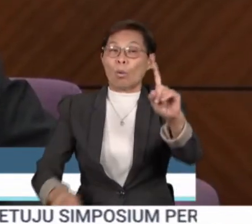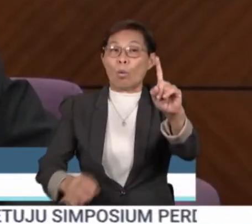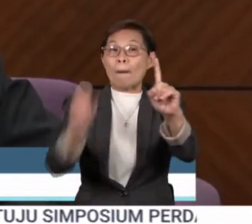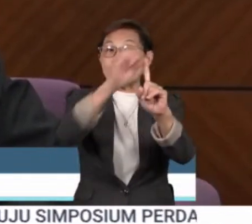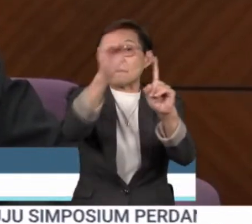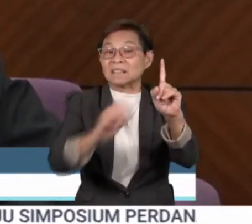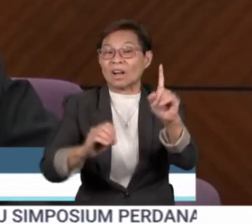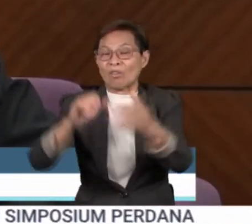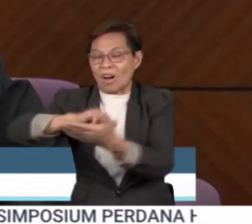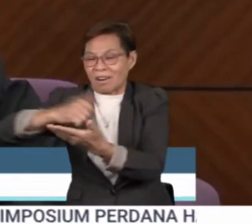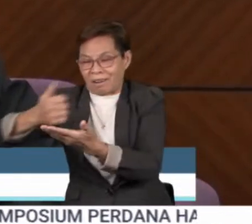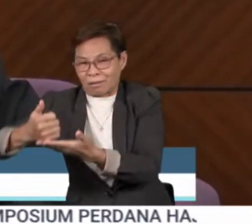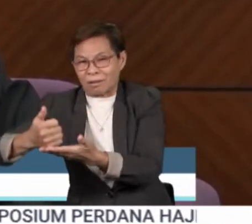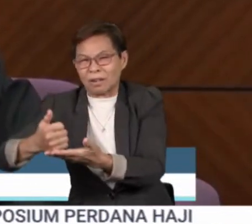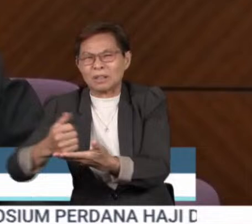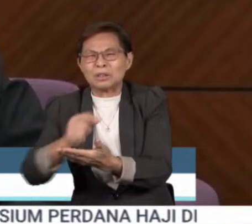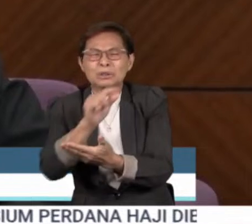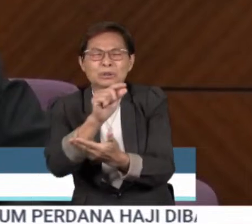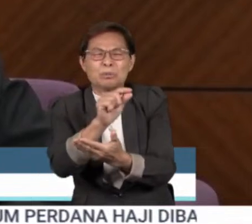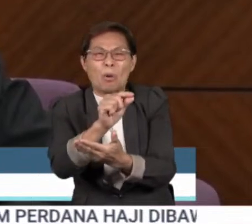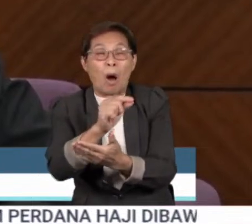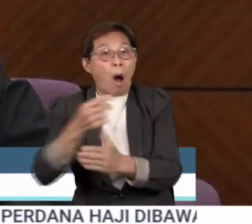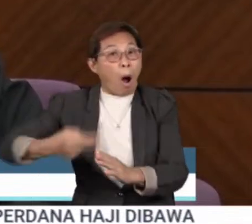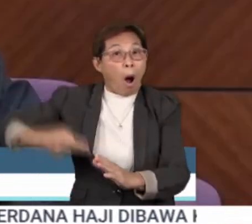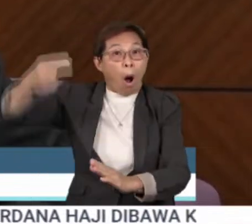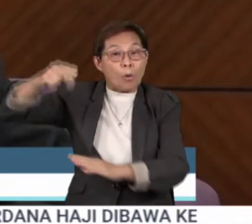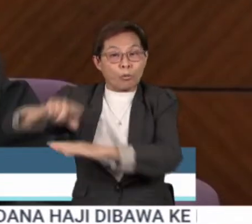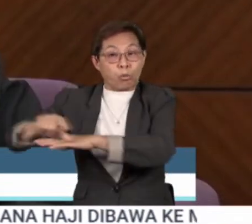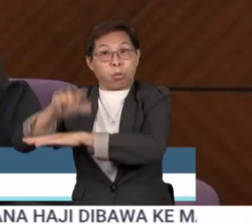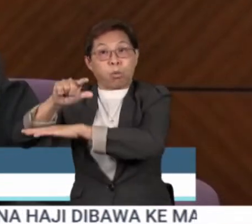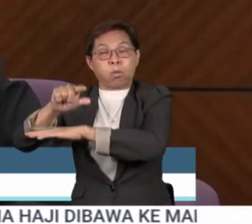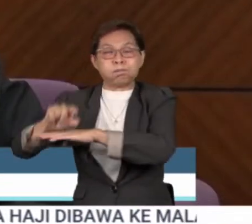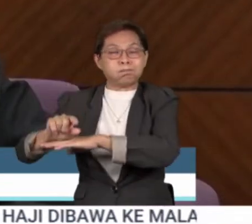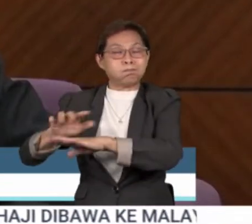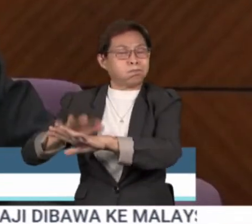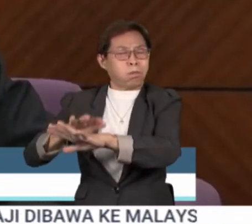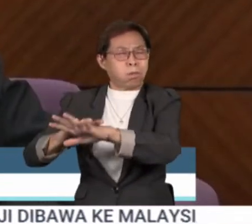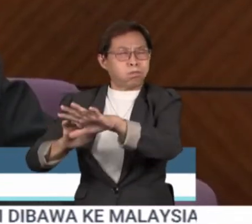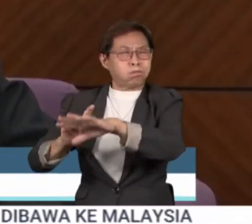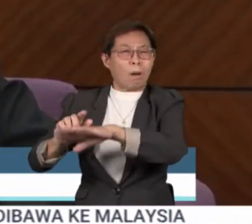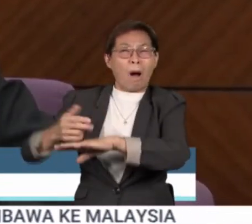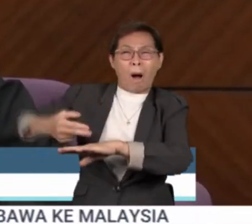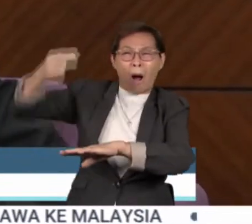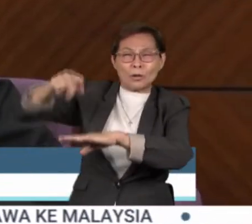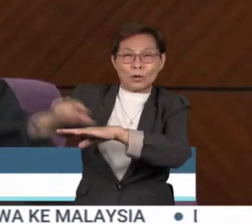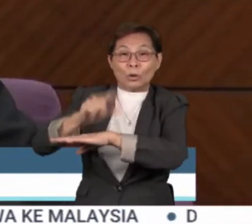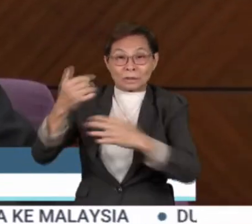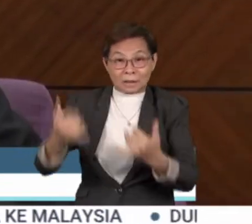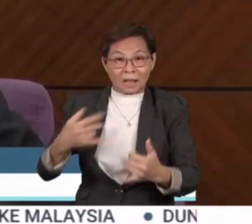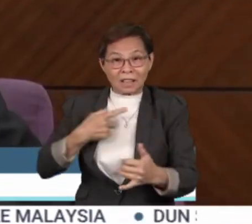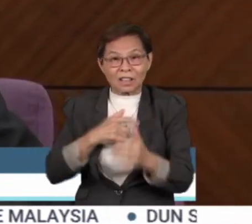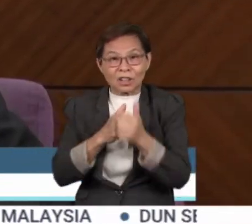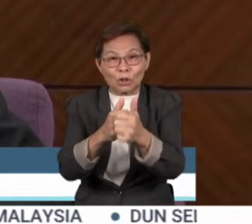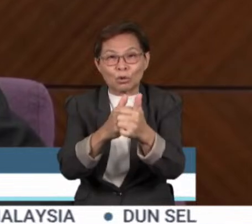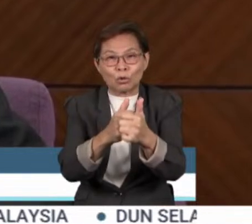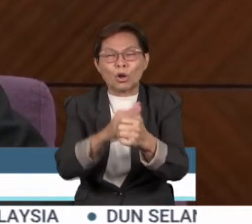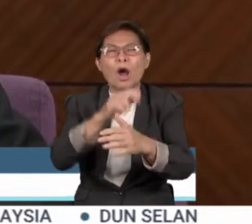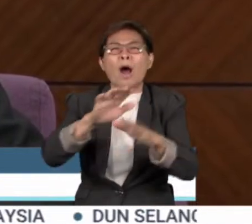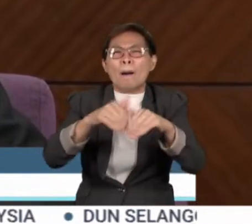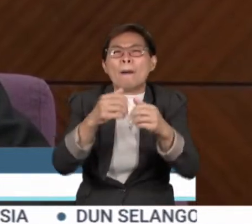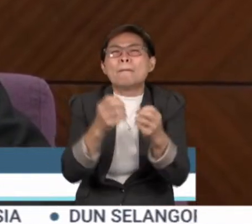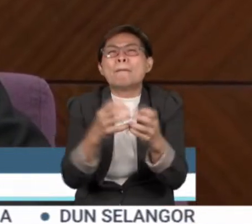accounts. It's a very small, high usage. Yeah. Sekarang kita punya measure is based on consumption. So,